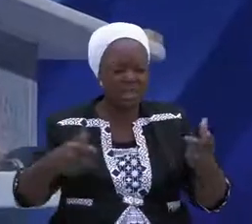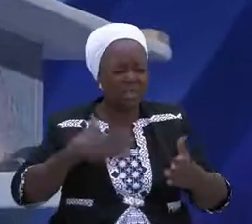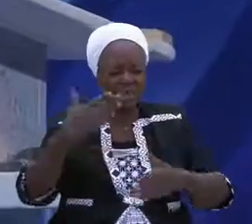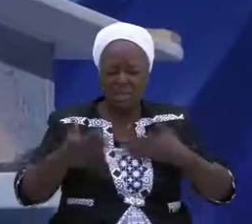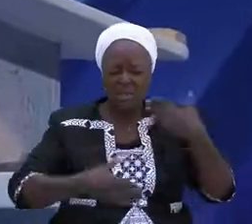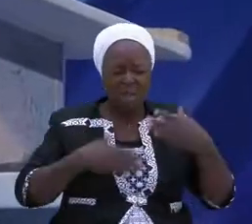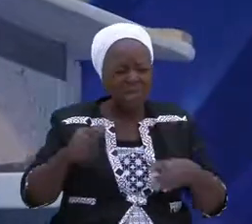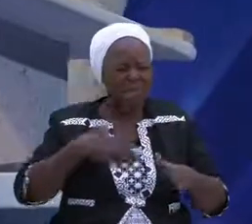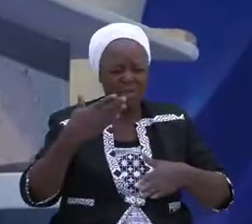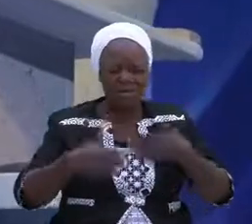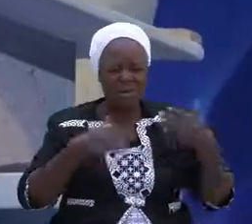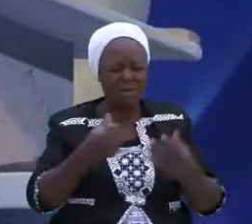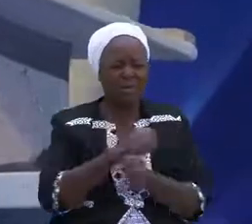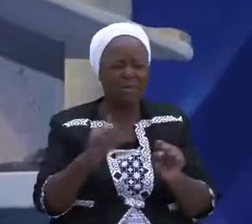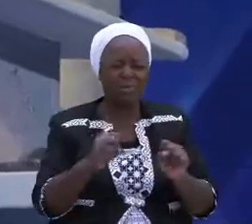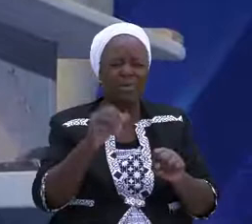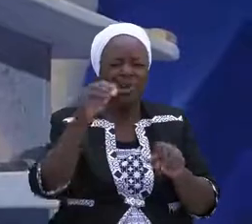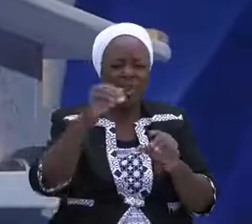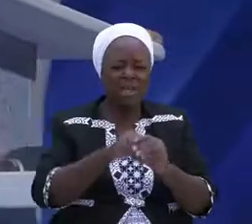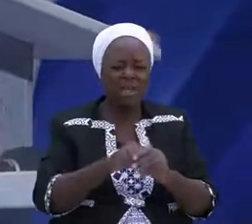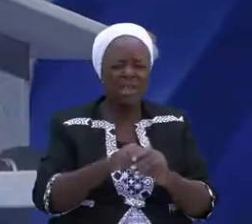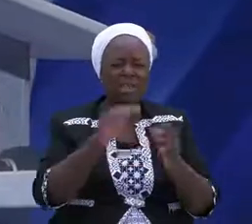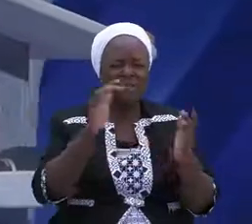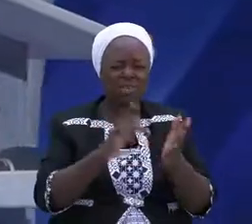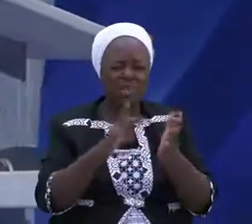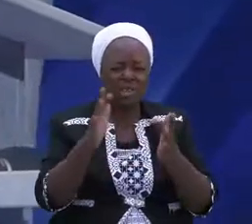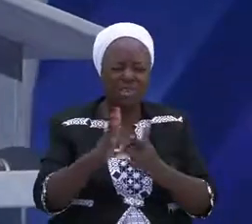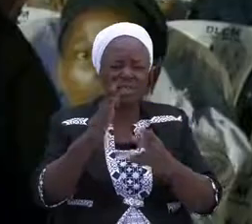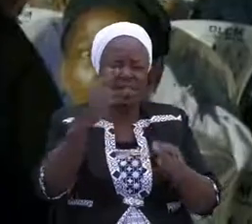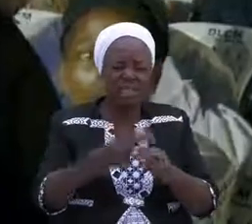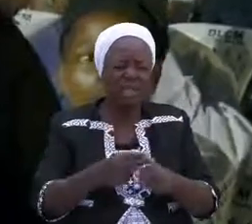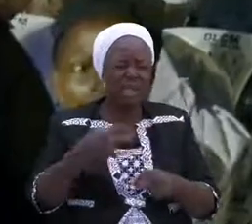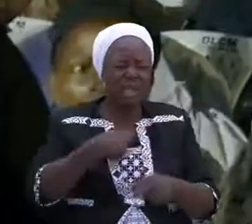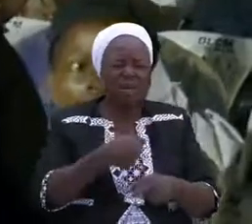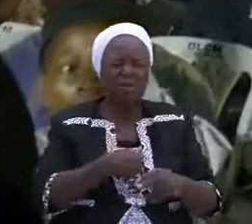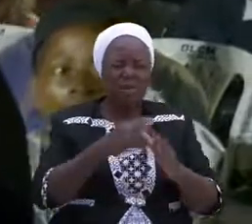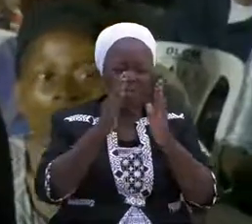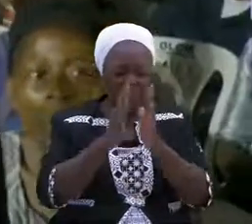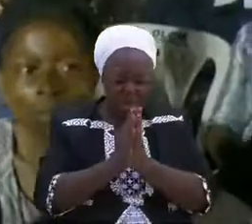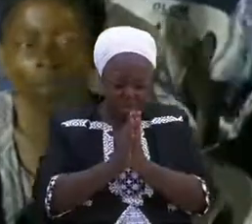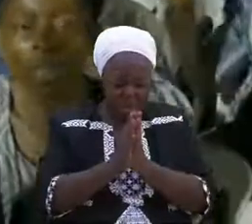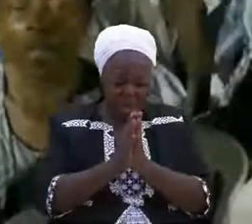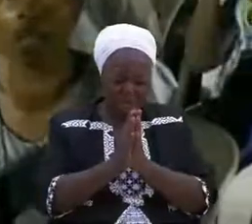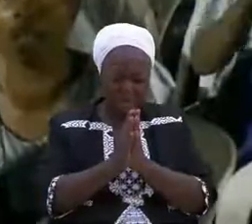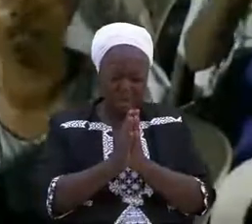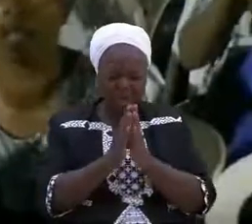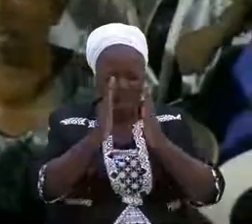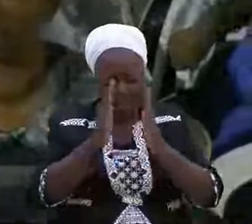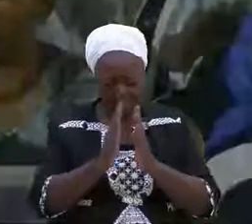la joie du salut. Au nom de Jésus, nous prions.